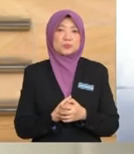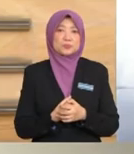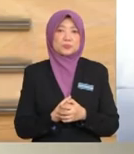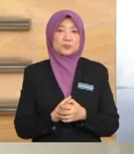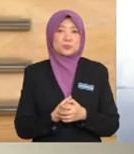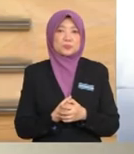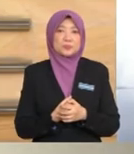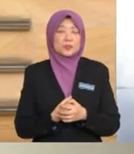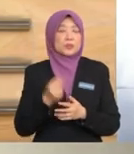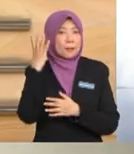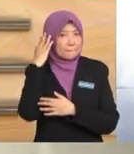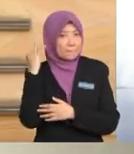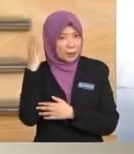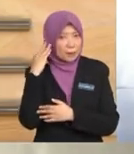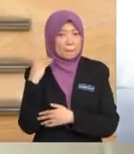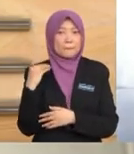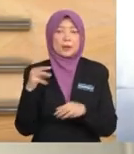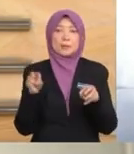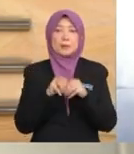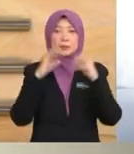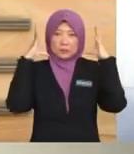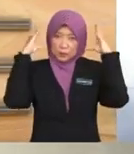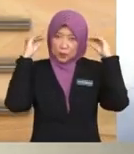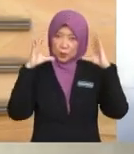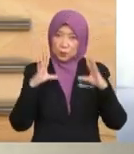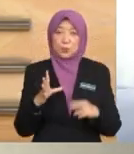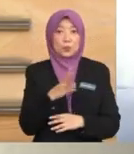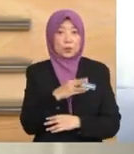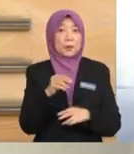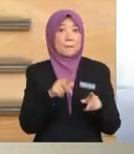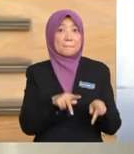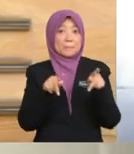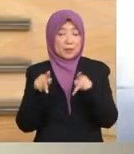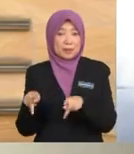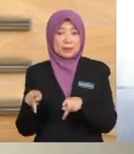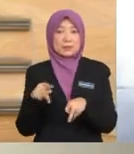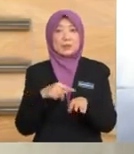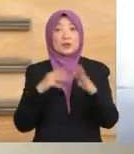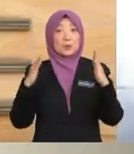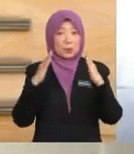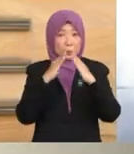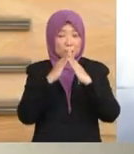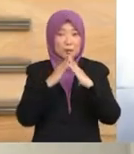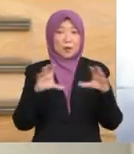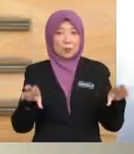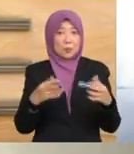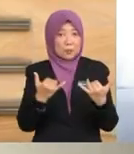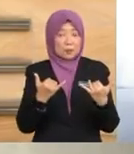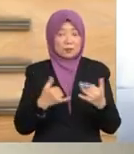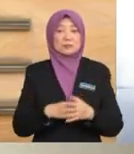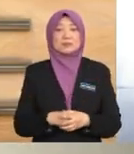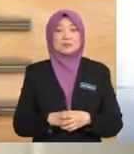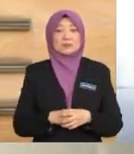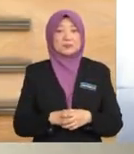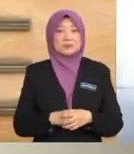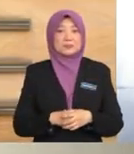telah berpengalaman seperti Cikgu Nisa dan juga adik-adik yang sedang melakukan keknya ketika ini.